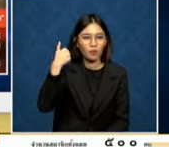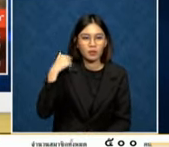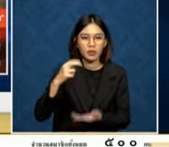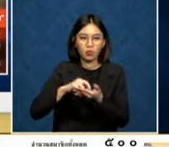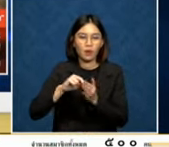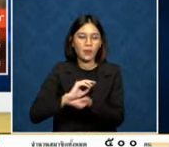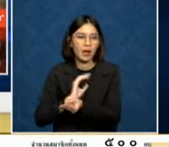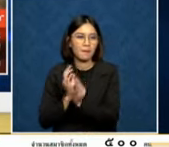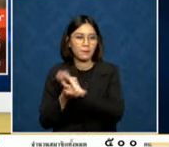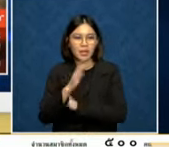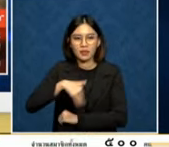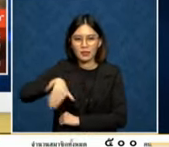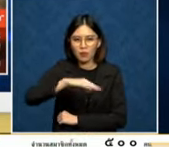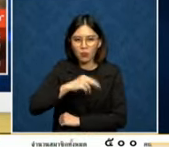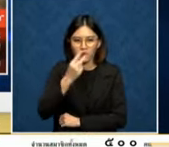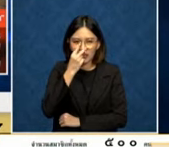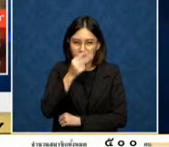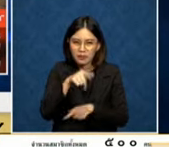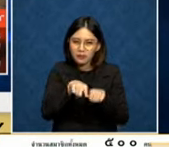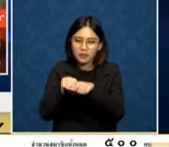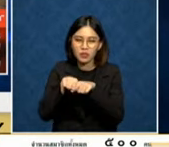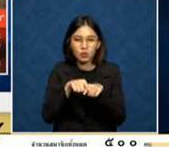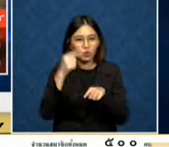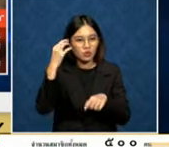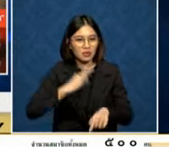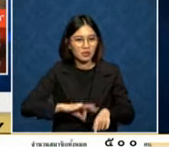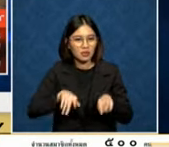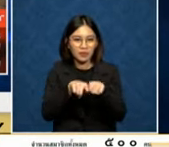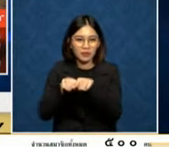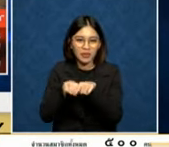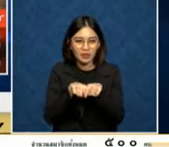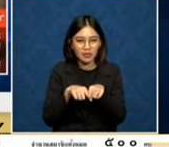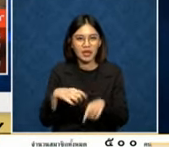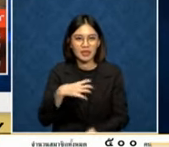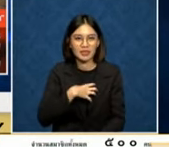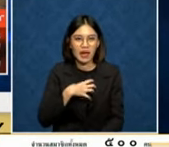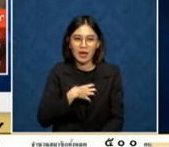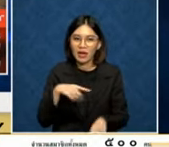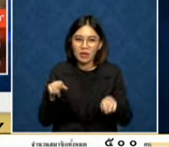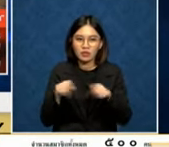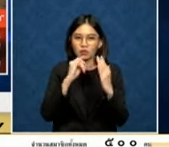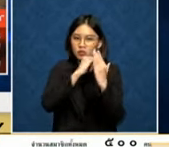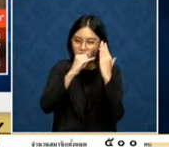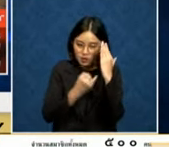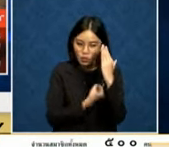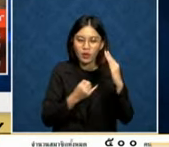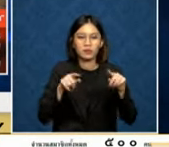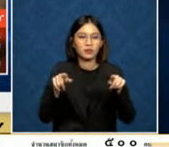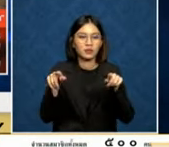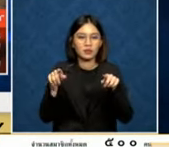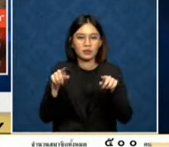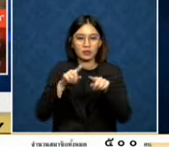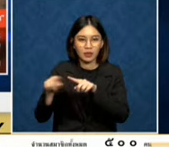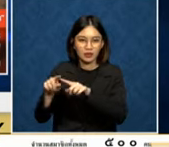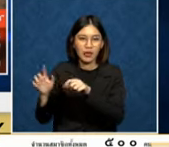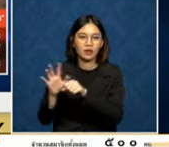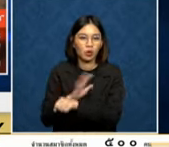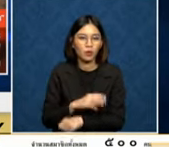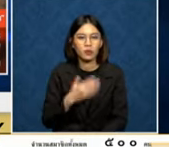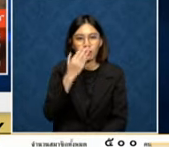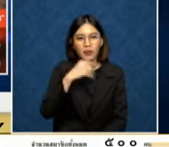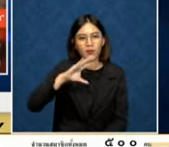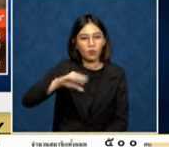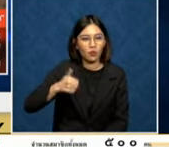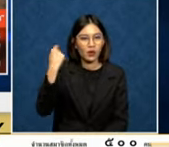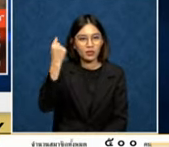แปลงนะคะที่ทุกๆท่านก็น่าจะเห็นพ้องต้องกันนะคะและต้องการให้เกิดขึ้นในทุกๆเมืองของประเทศไทยเพราะการท่องเที่ยวค่ะจะไม่เพียงแค่